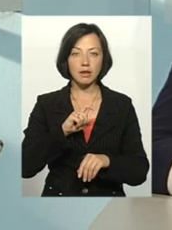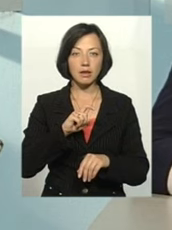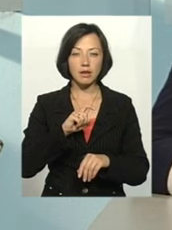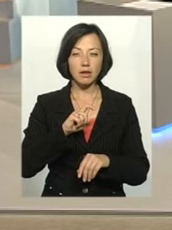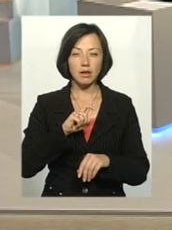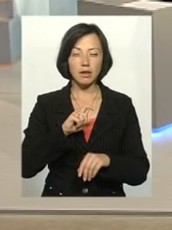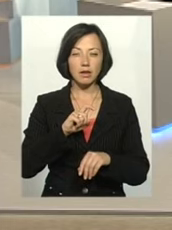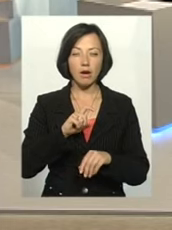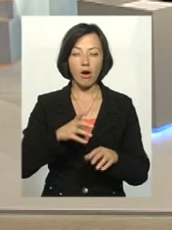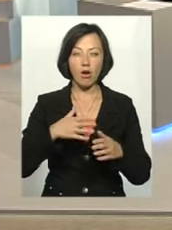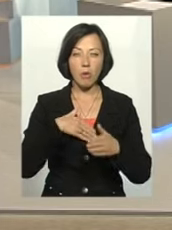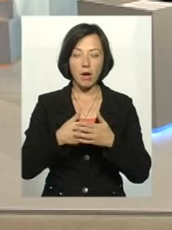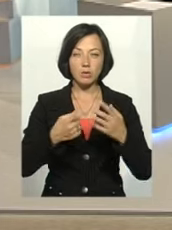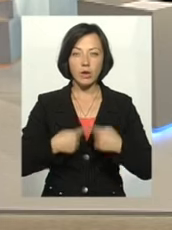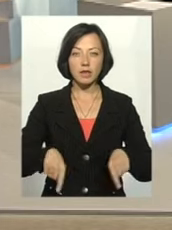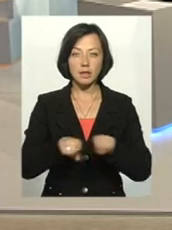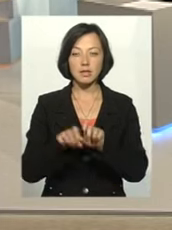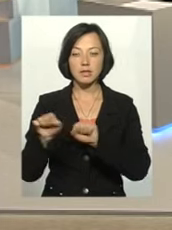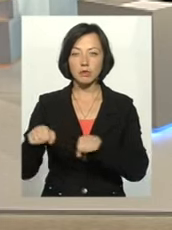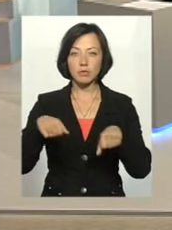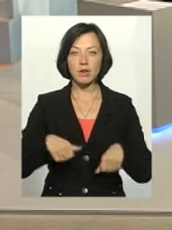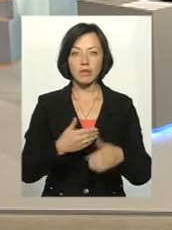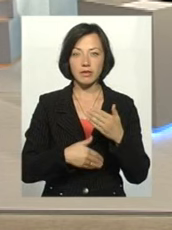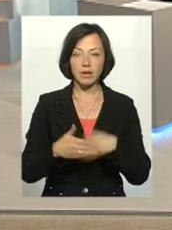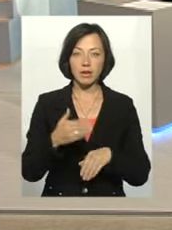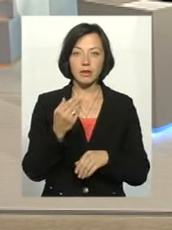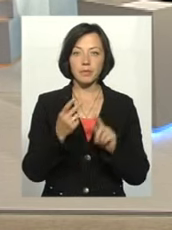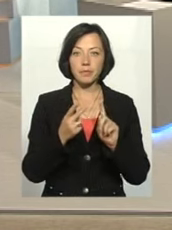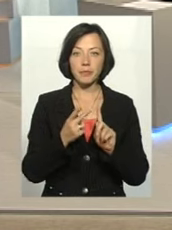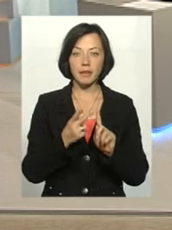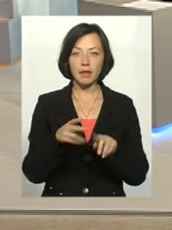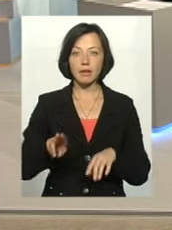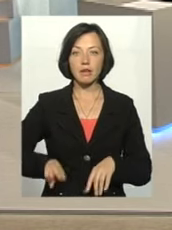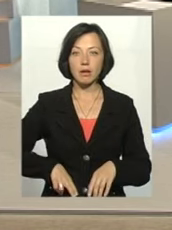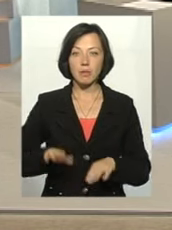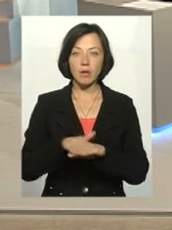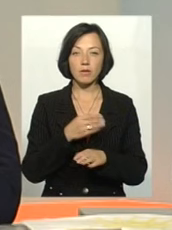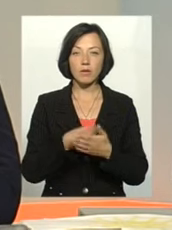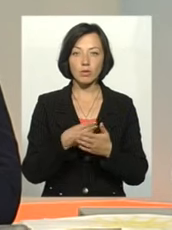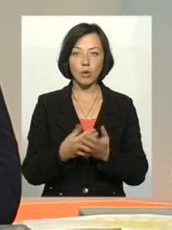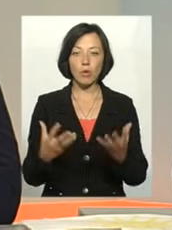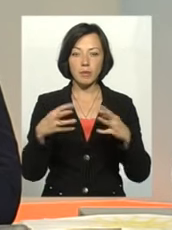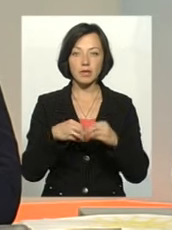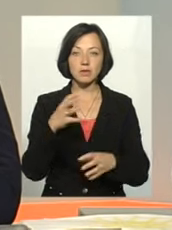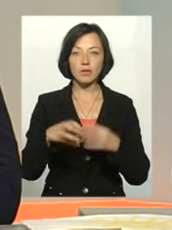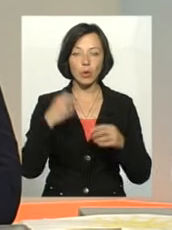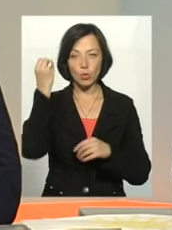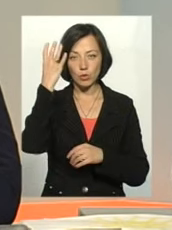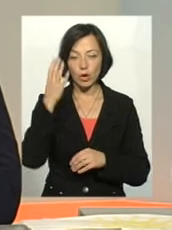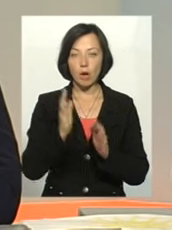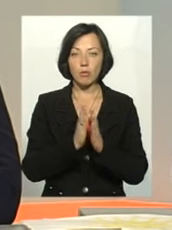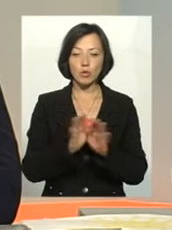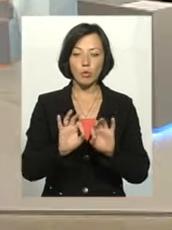інвалідів». Також до нас завітала Наталія Куценко, директор благодійного фонду «Об'єднання світових культур». Прошу